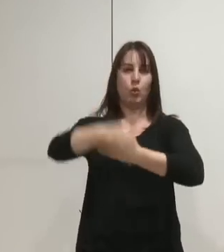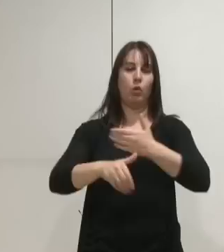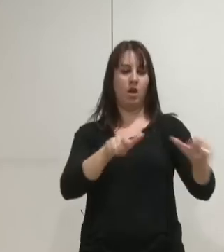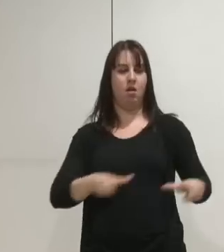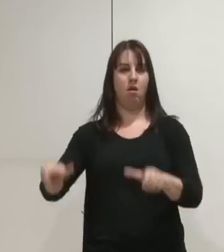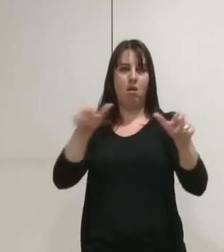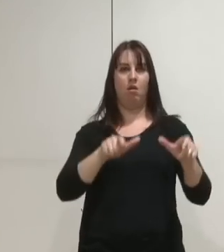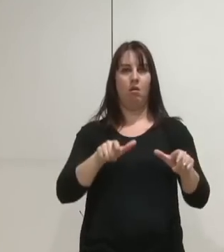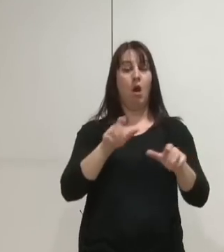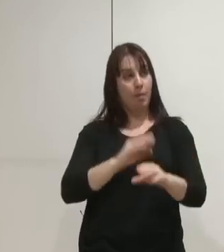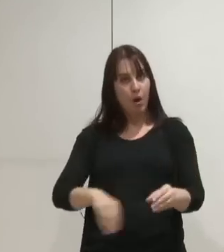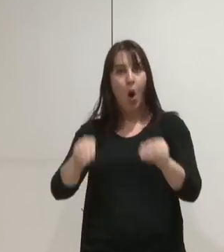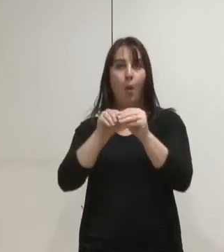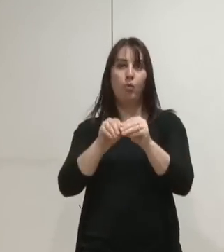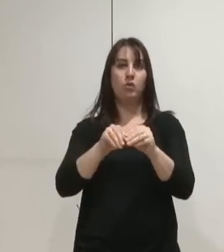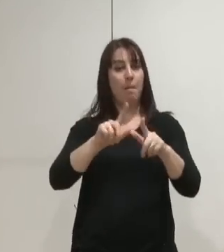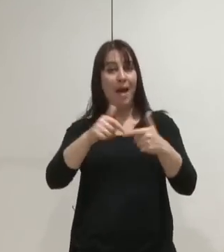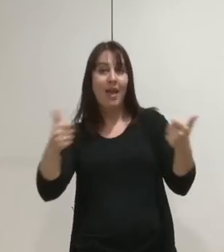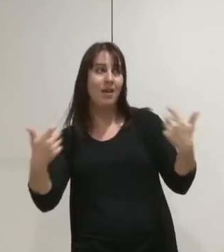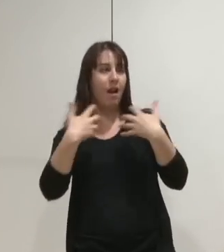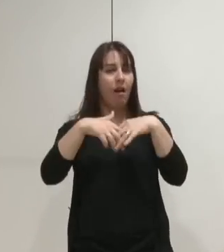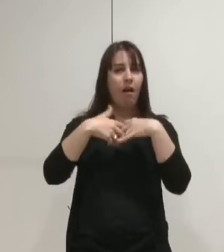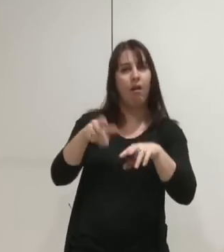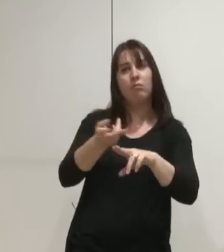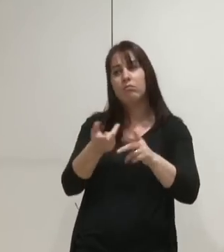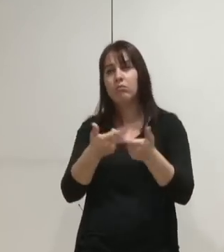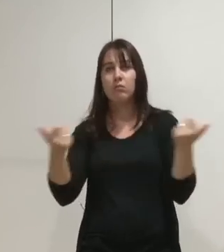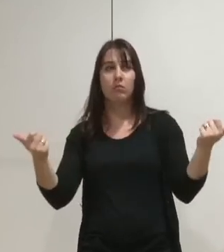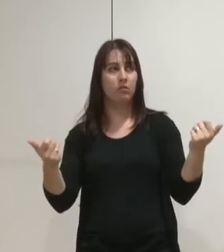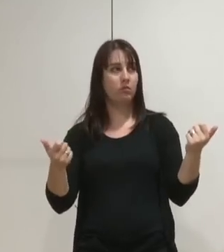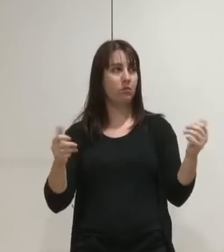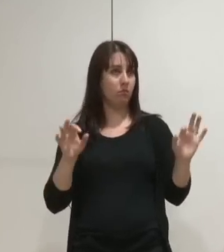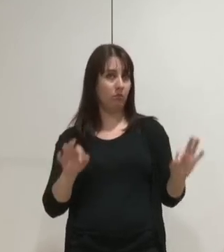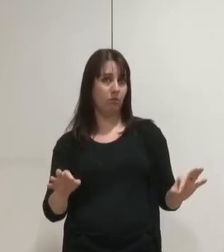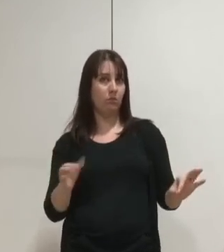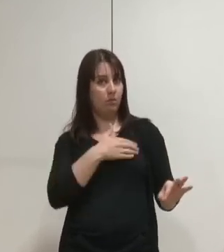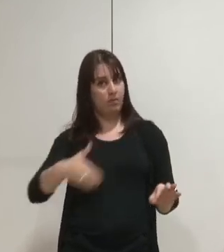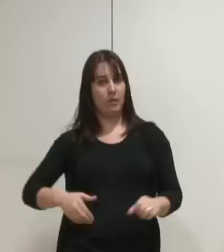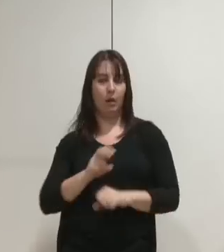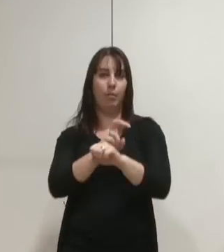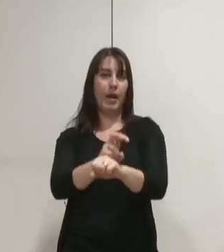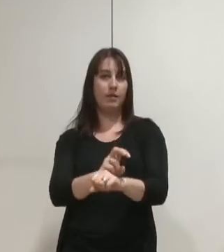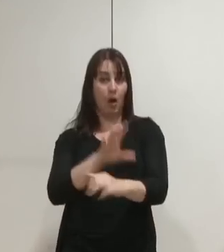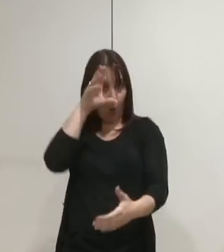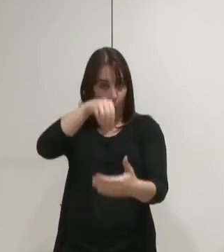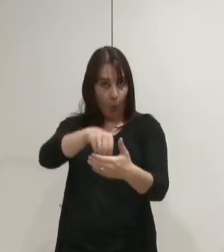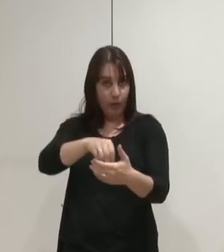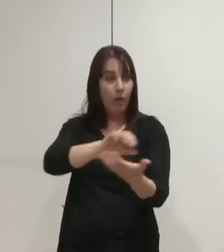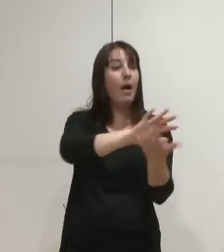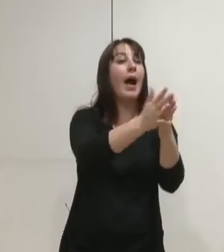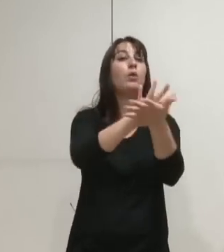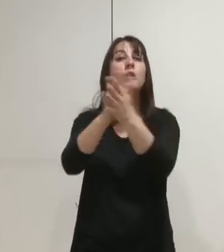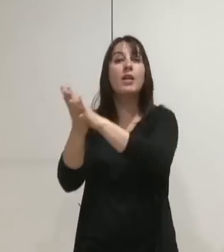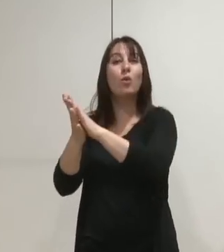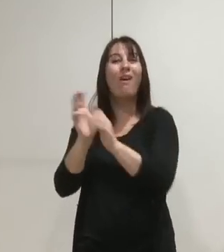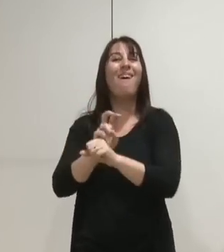matériel misise à disposition par la ville comme nous le faisons comme nous le faisons pour les associations donc il